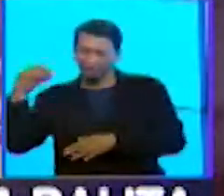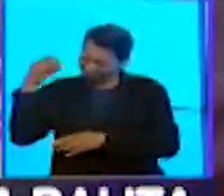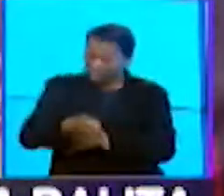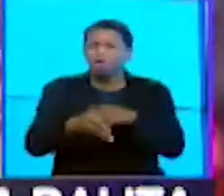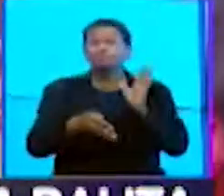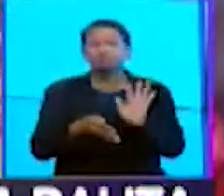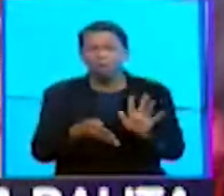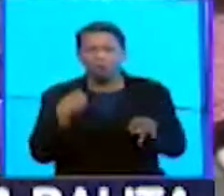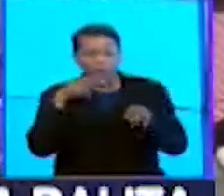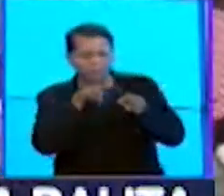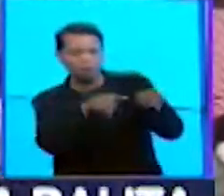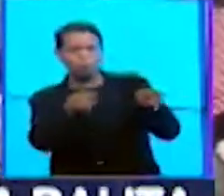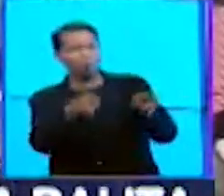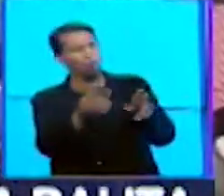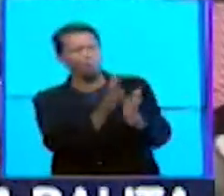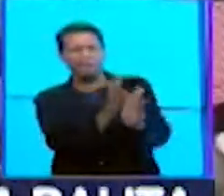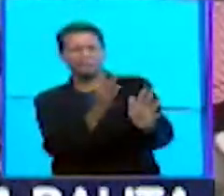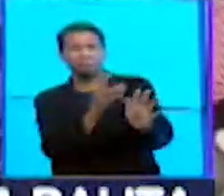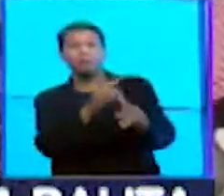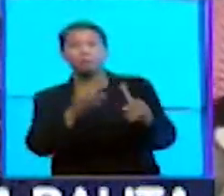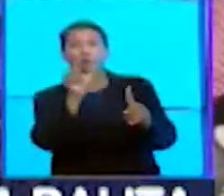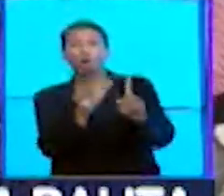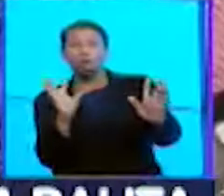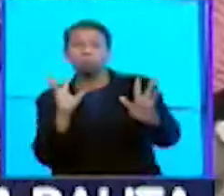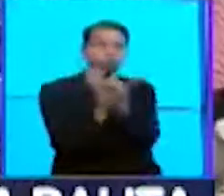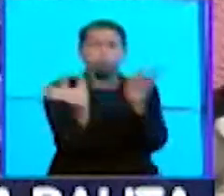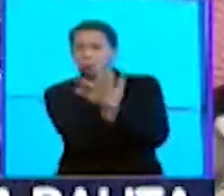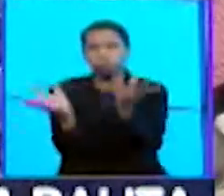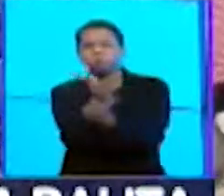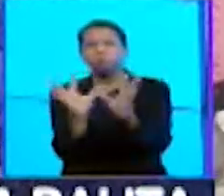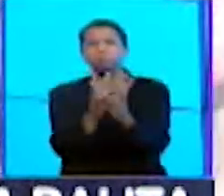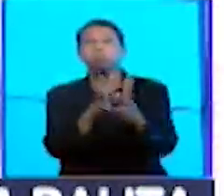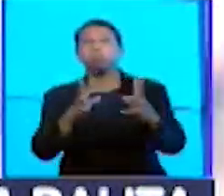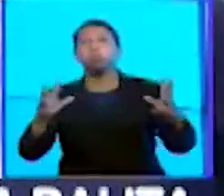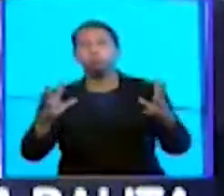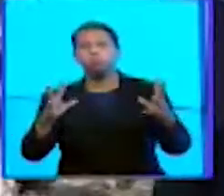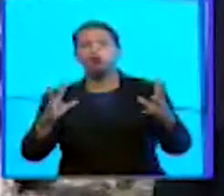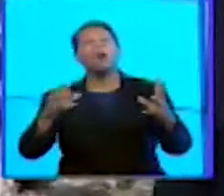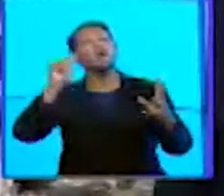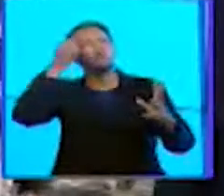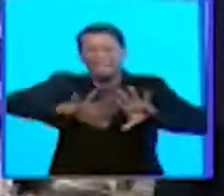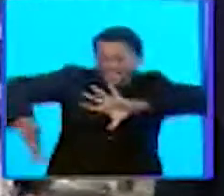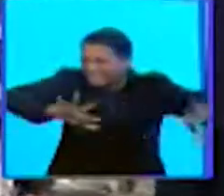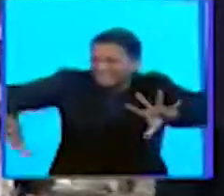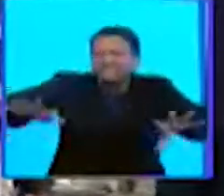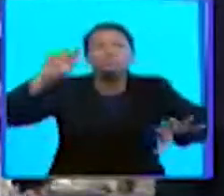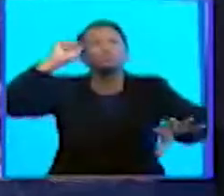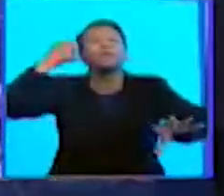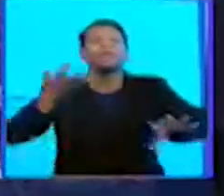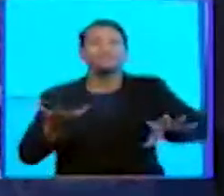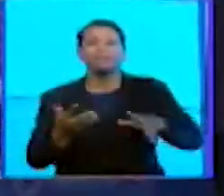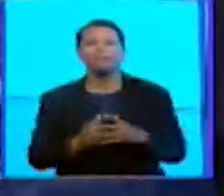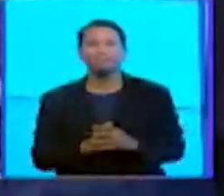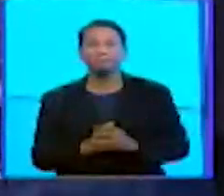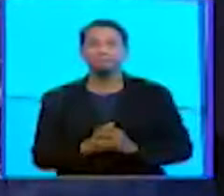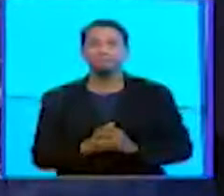antrian namun banyaknya warga yang berkerumun sempat membuat petugas kewalahan Hai perhatian masyarakat yang